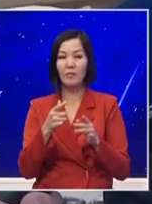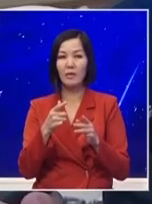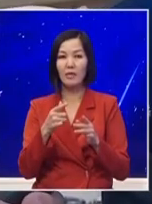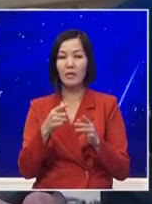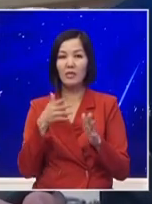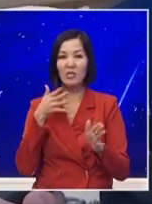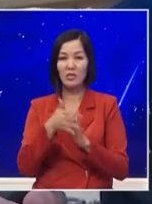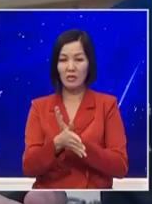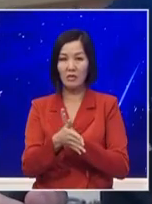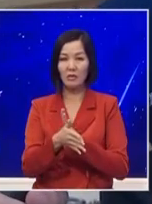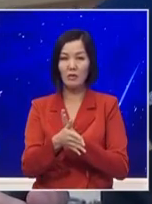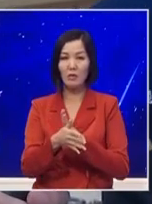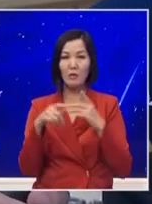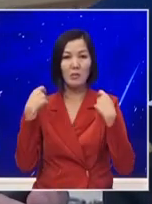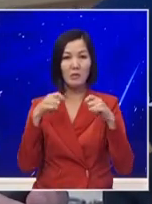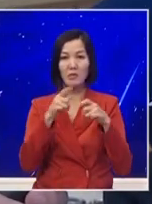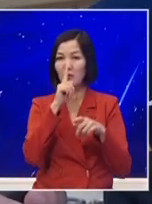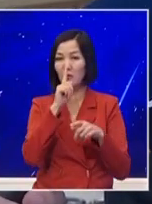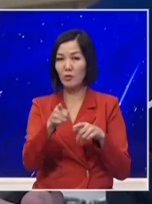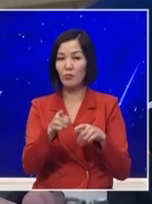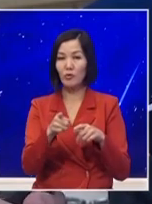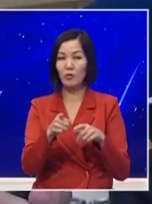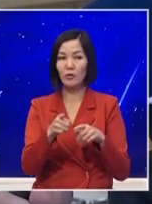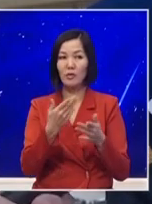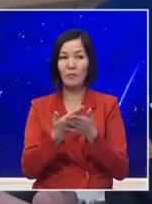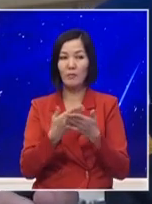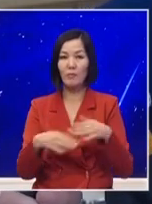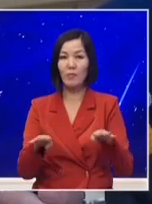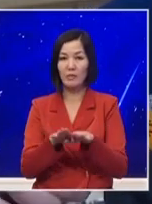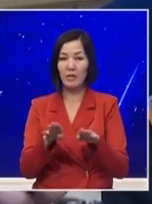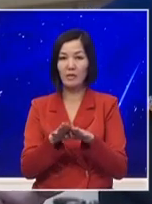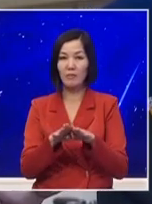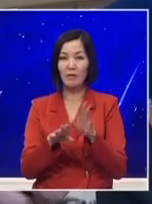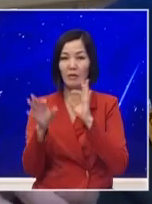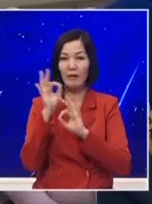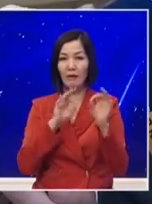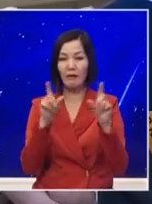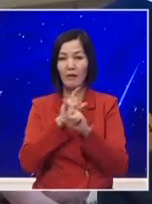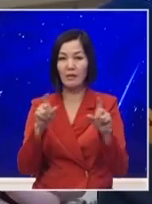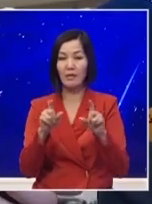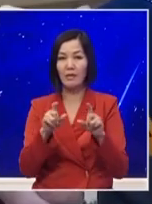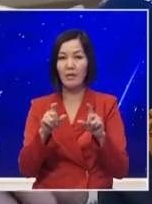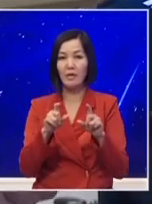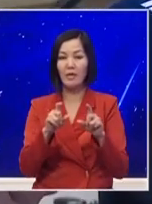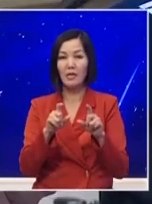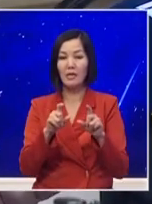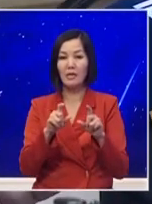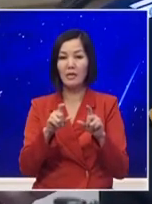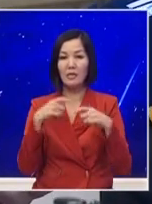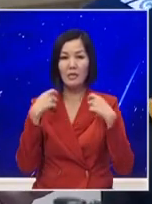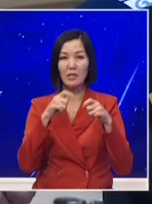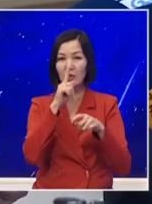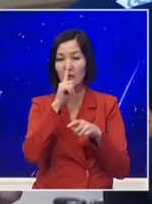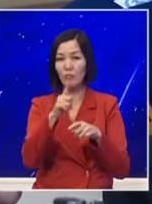Сондықтан мен сатпаймын. Мен сияқты бүкіл Қазақстанның дәріханалары егер сатпай қойтын болса,